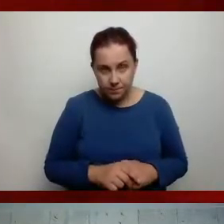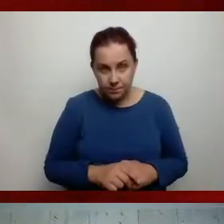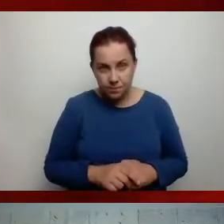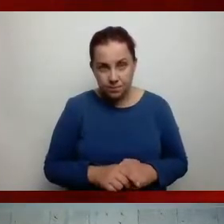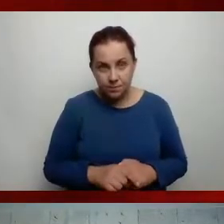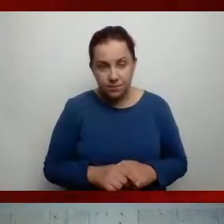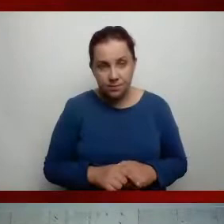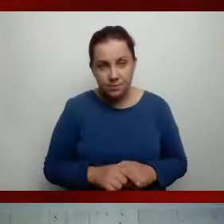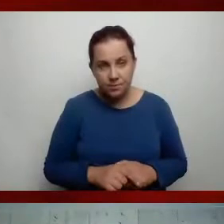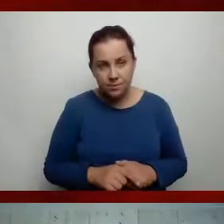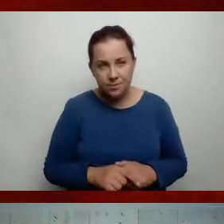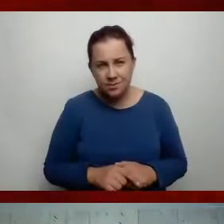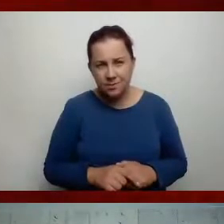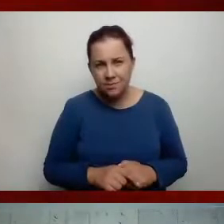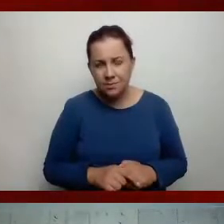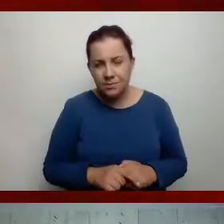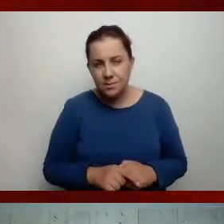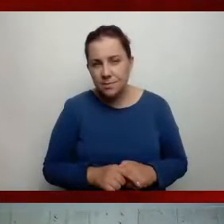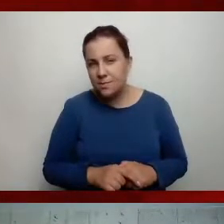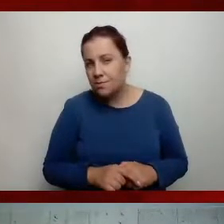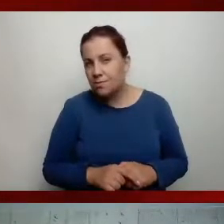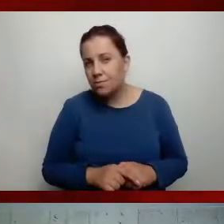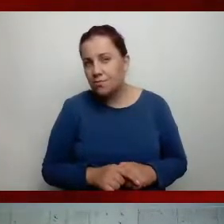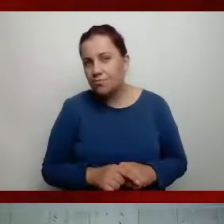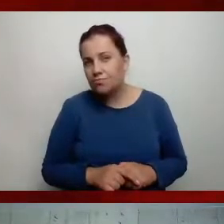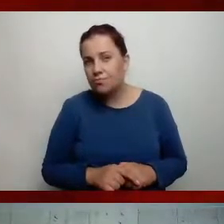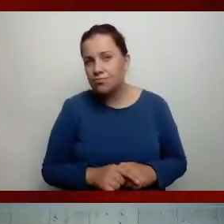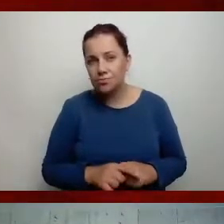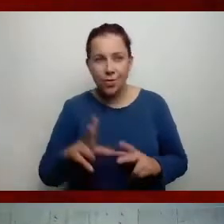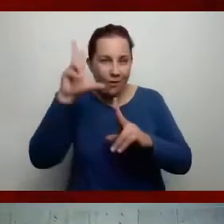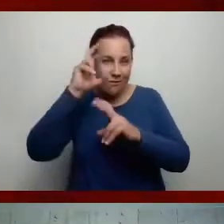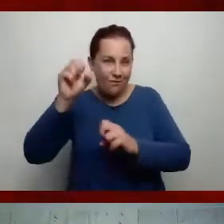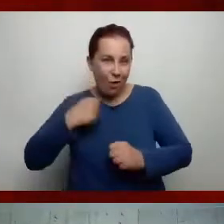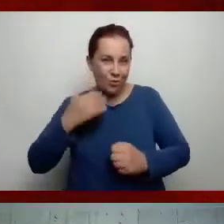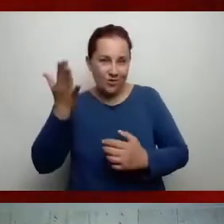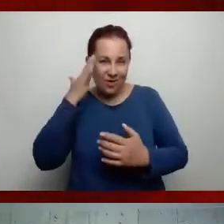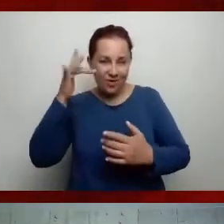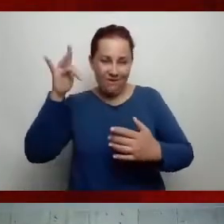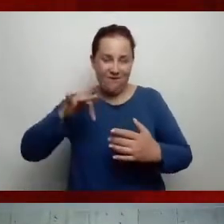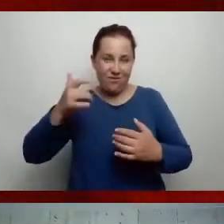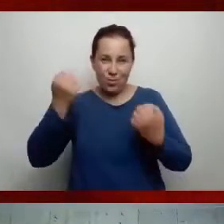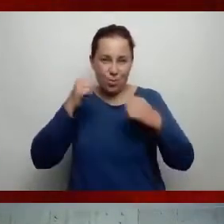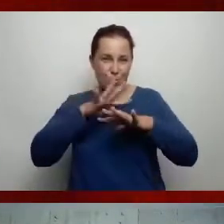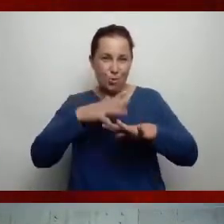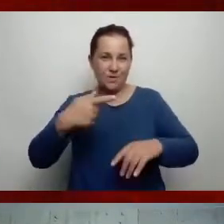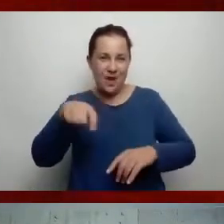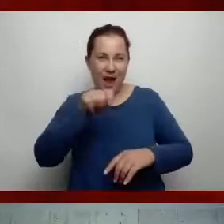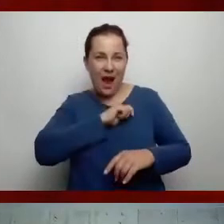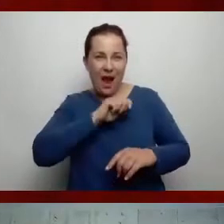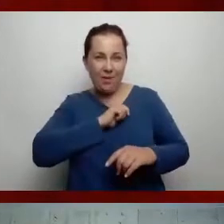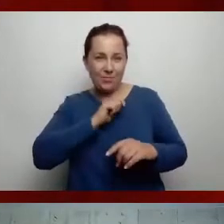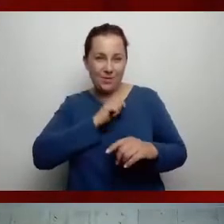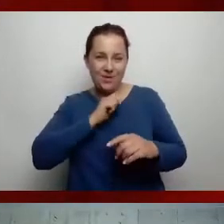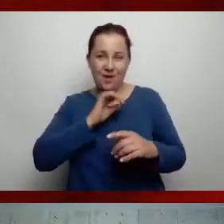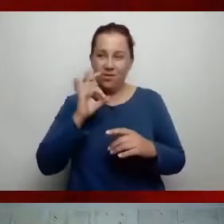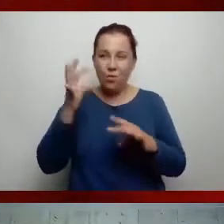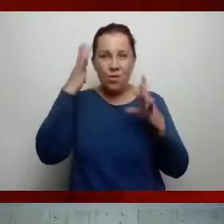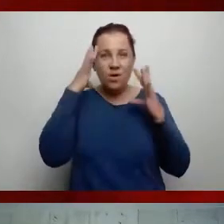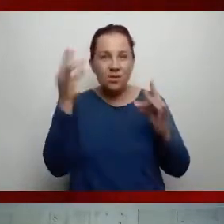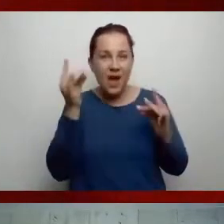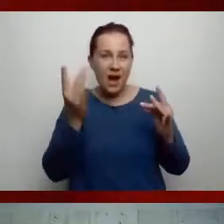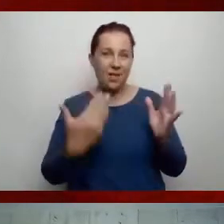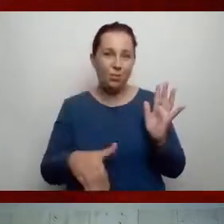zintegrowanego, tak jak taka masa, która ma być posłuszna jak wojsko. To by miało znaczenie. Wtedy mógł poczuć